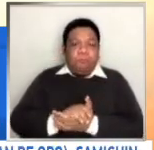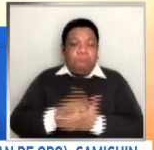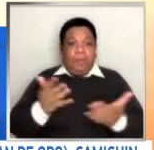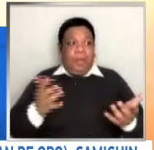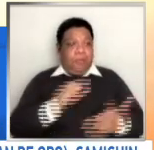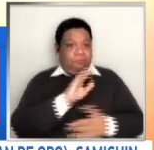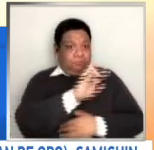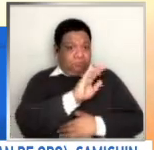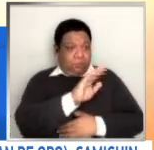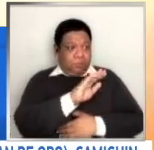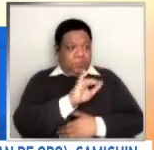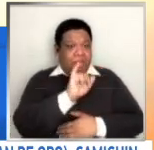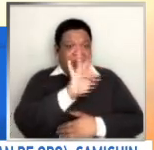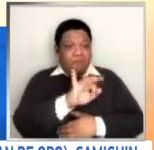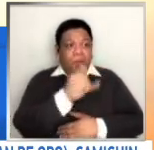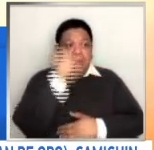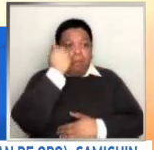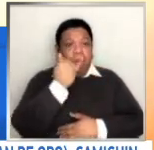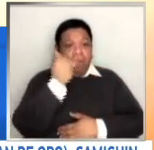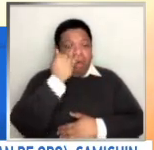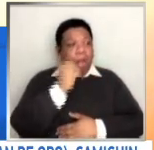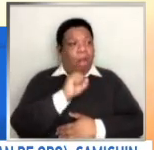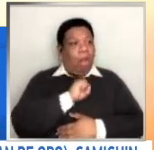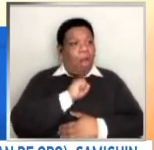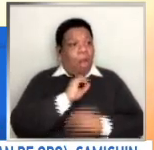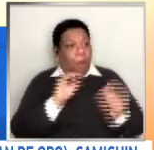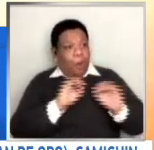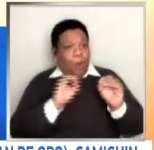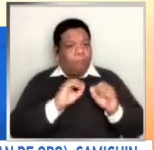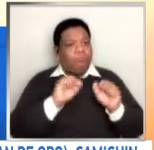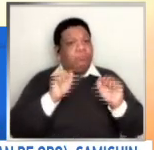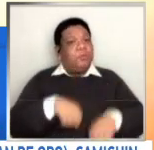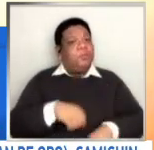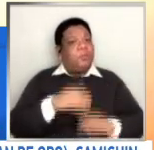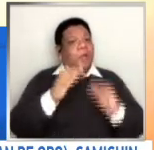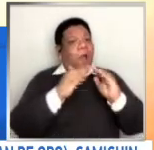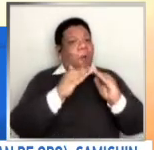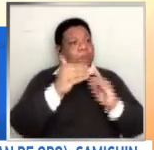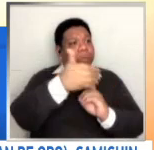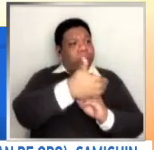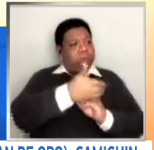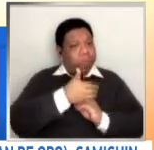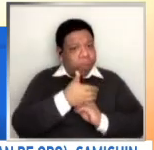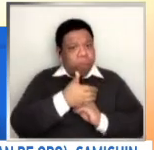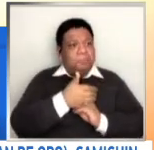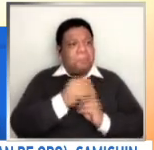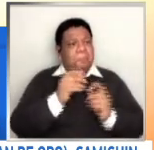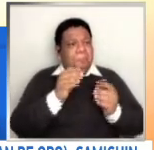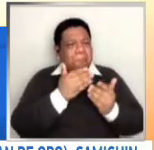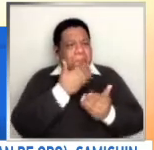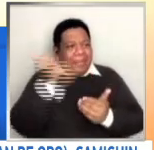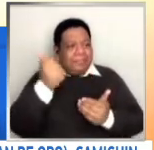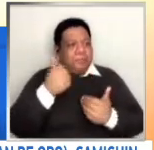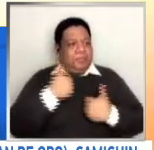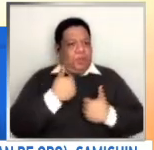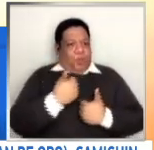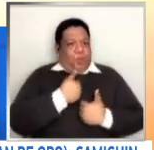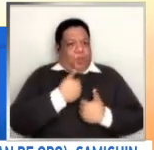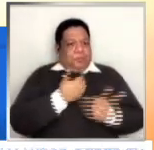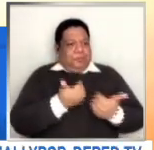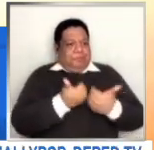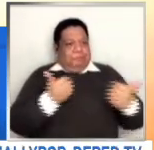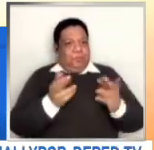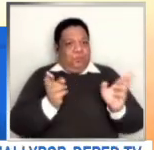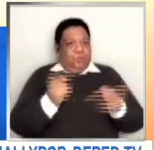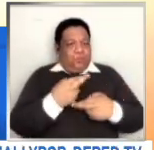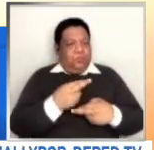mag-home quarantine as long as may sarili ho siyang kwarto at observe pa rin ho niya yung pag-quarantine talaga na kahit pa asymptomatic ka,